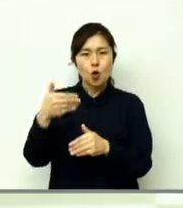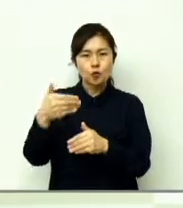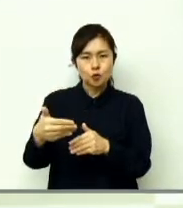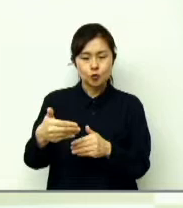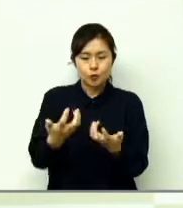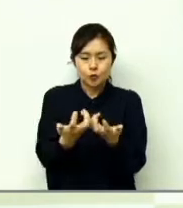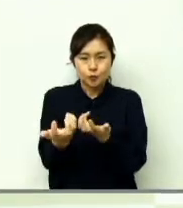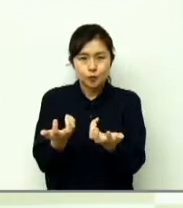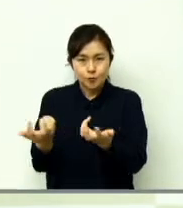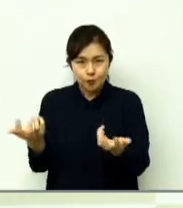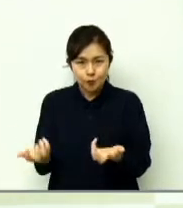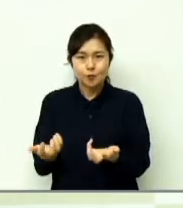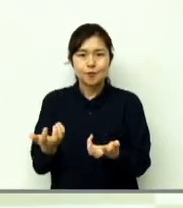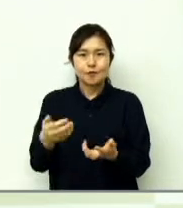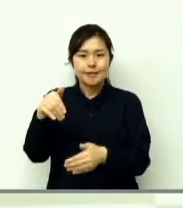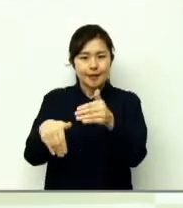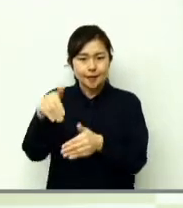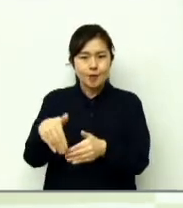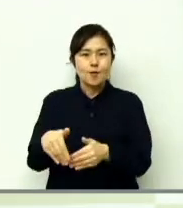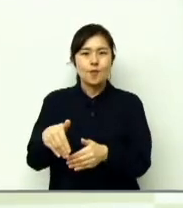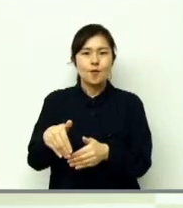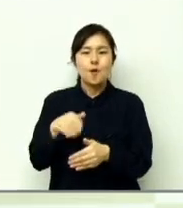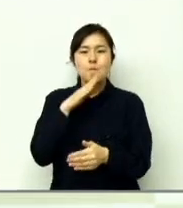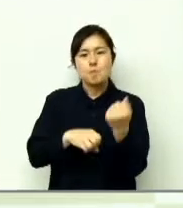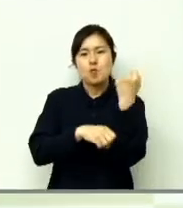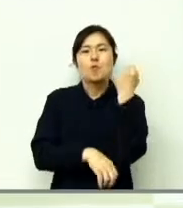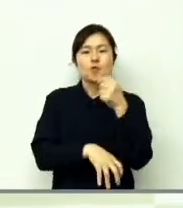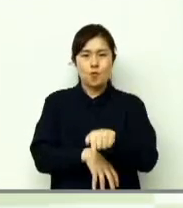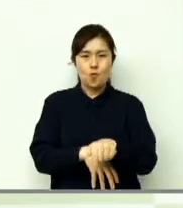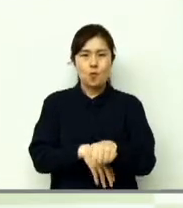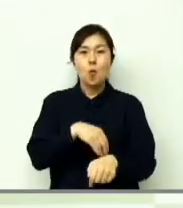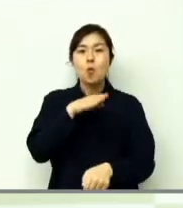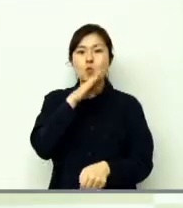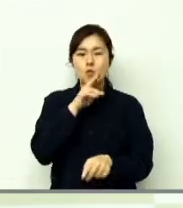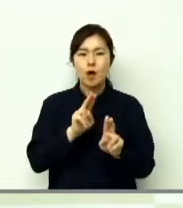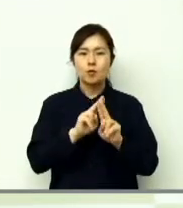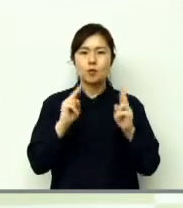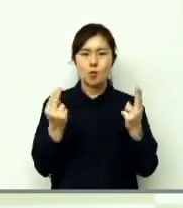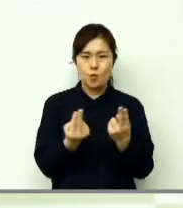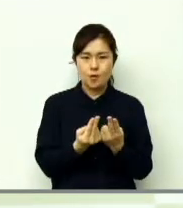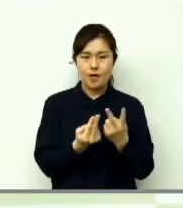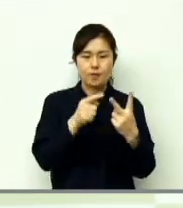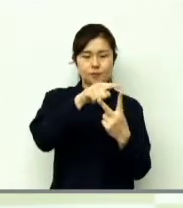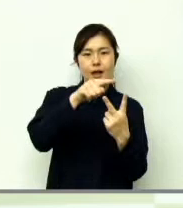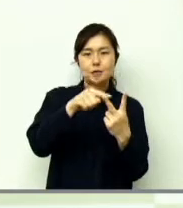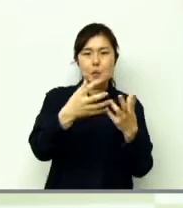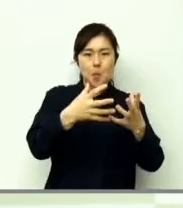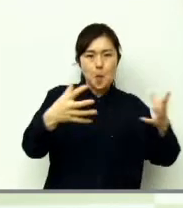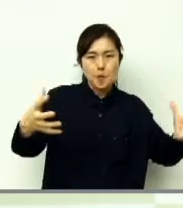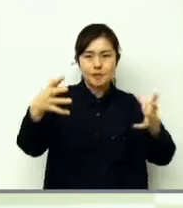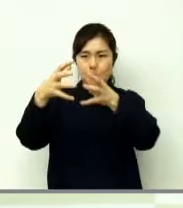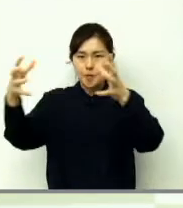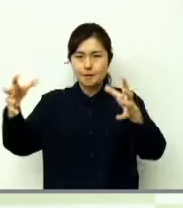2つの大きな勢力が、しっかりと政策を掲げて、国民の皆さ